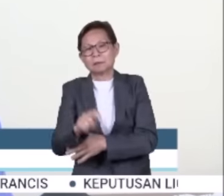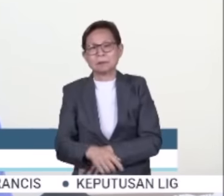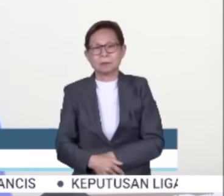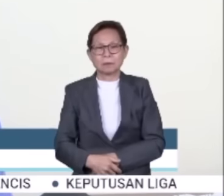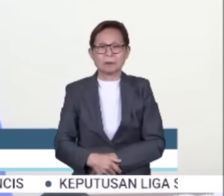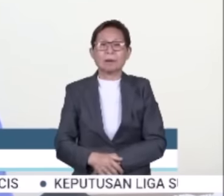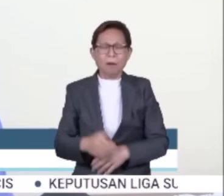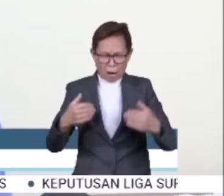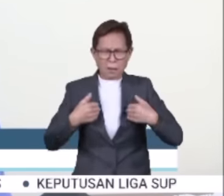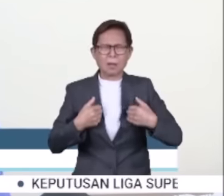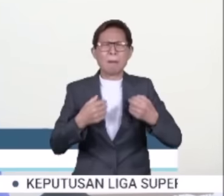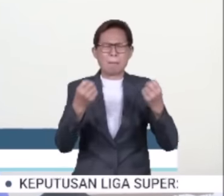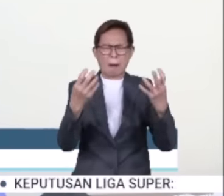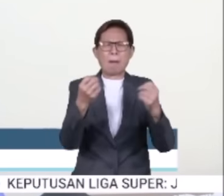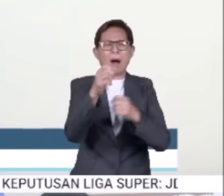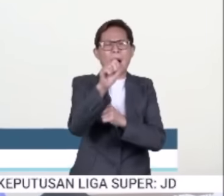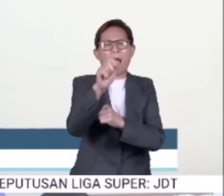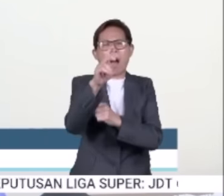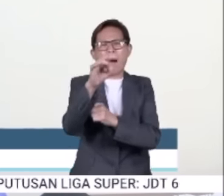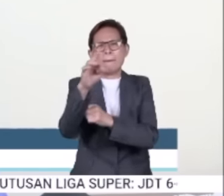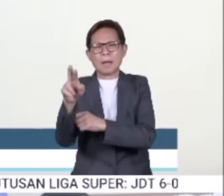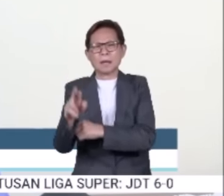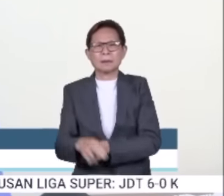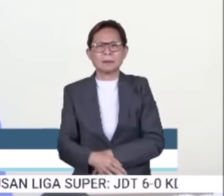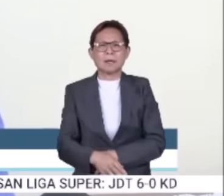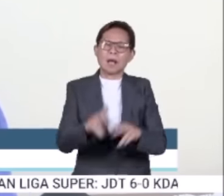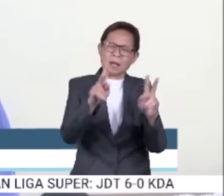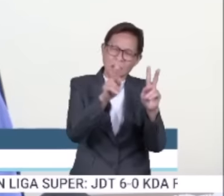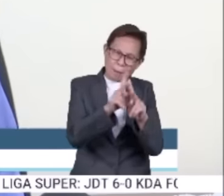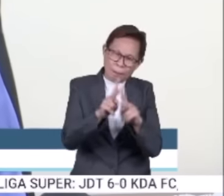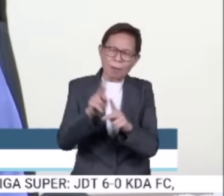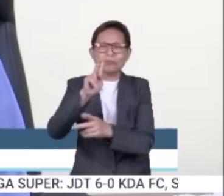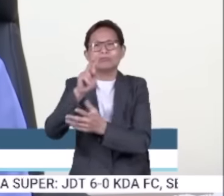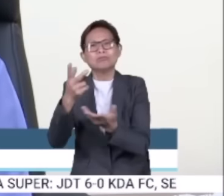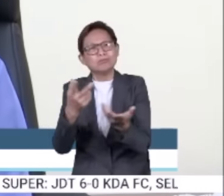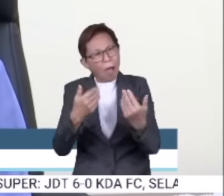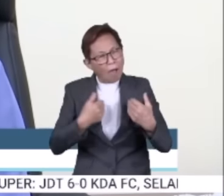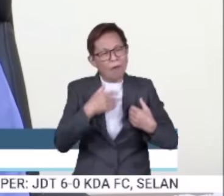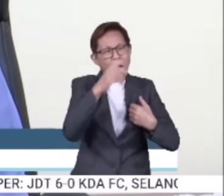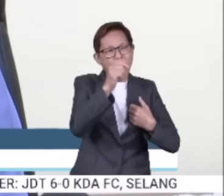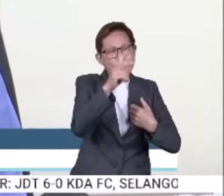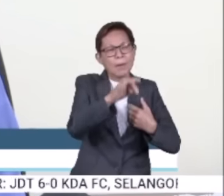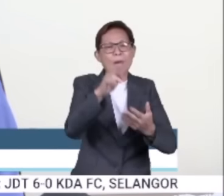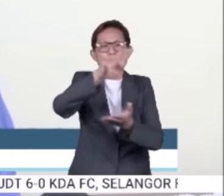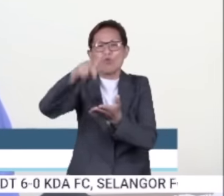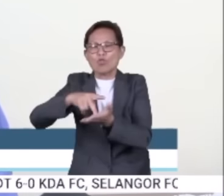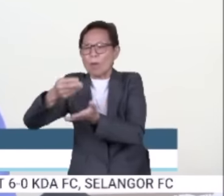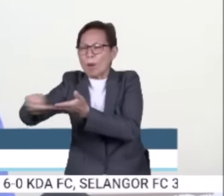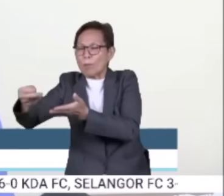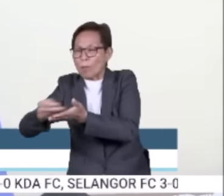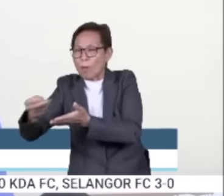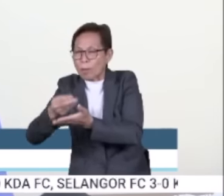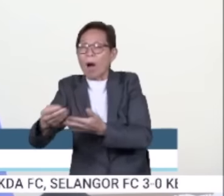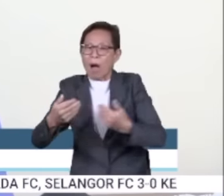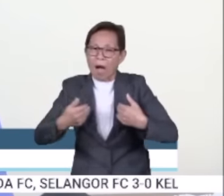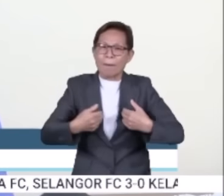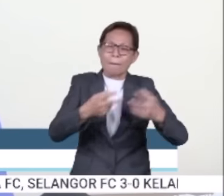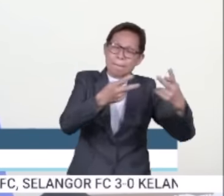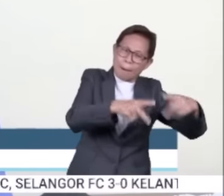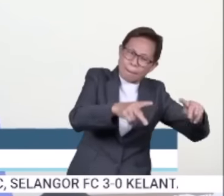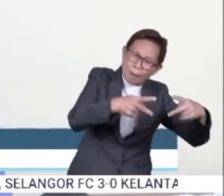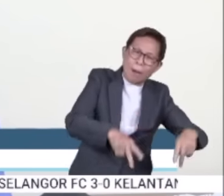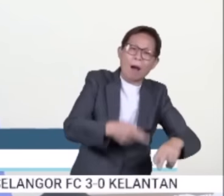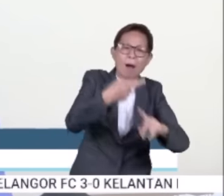kerana amir-amir ada, boleh dikatakan berkata-kata, di kampung, di pusat-pusat membeli belah, di